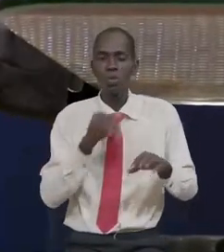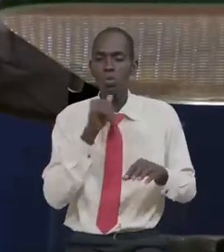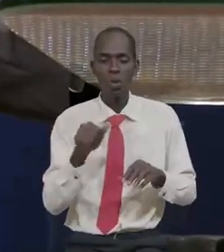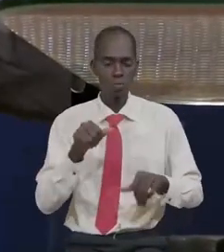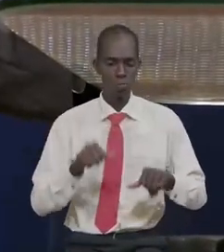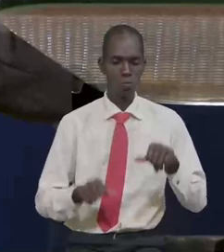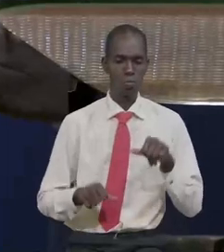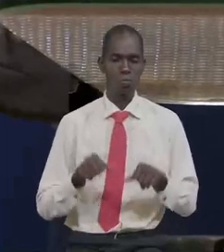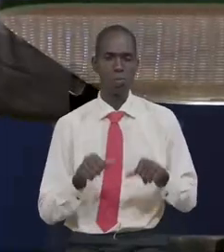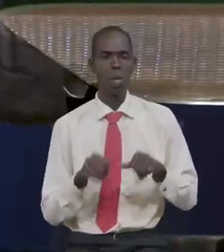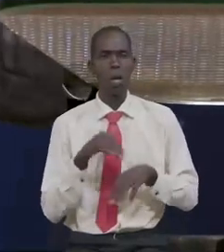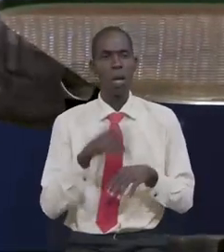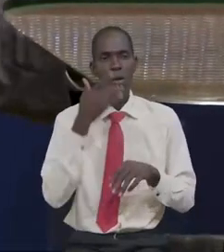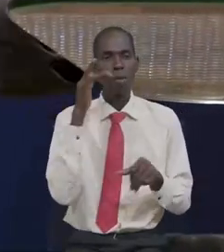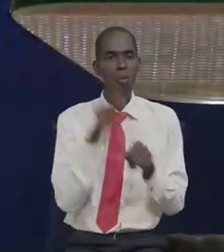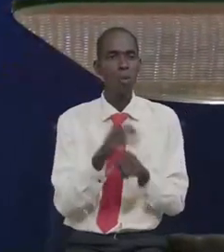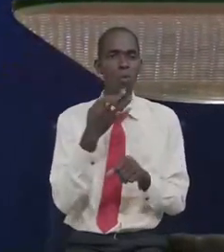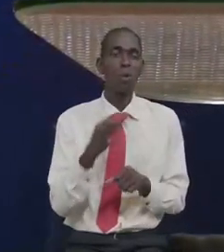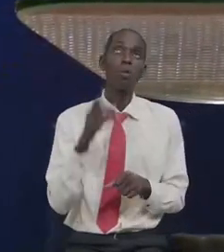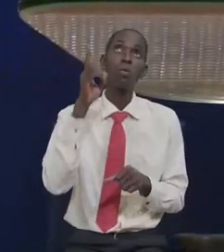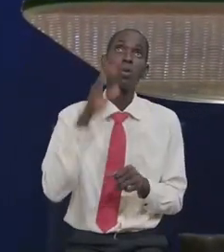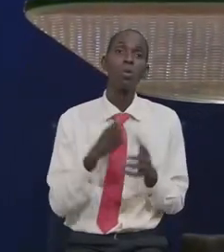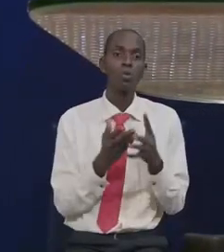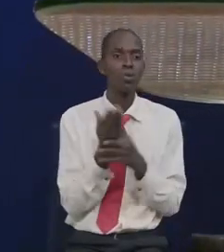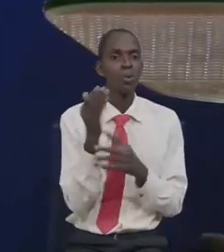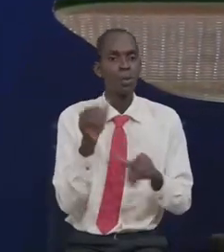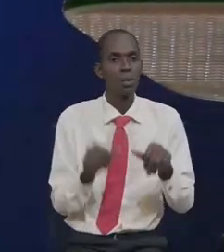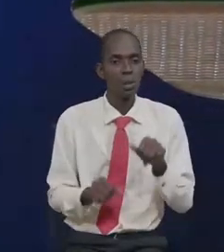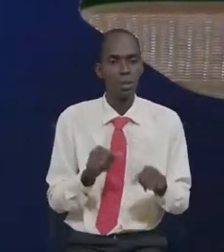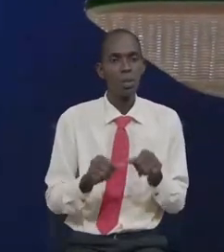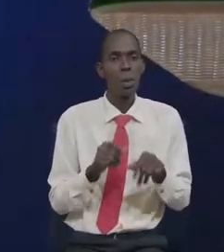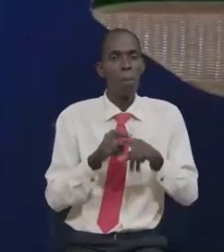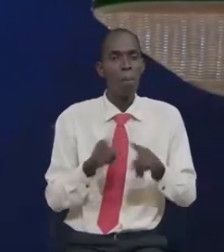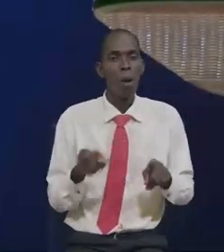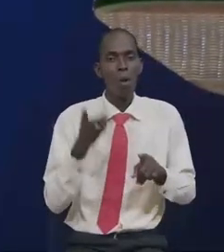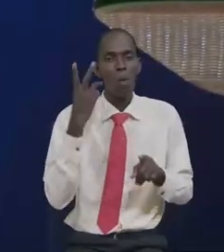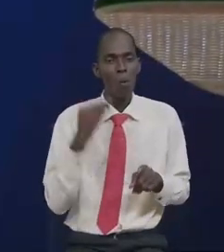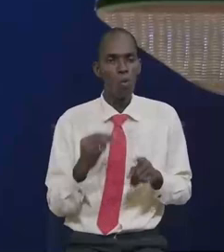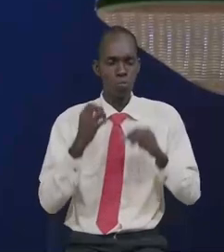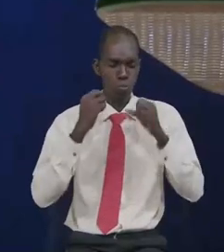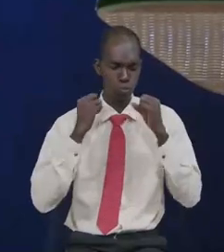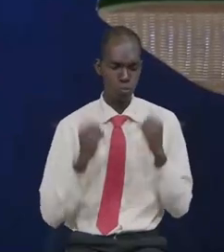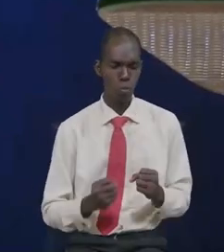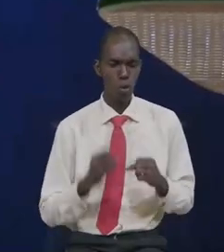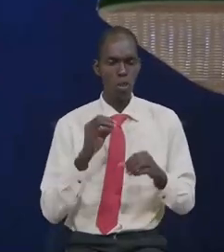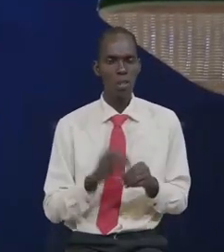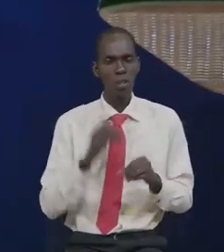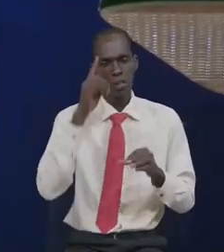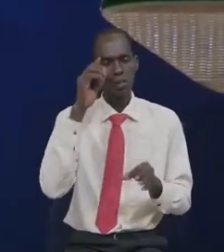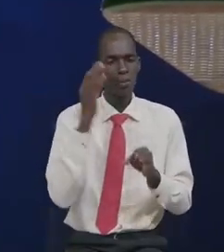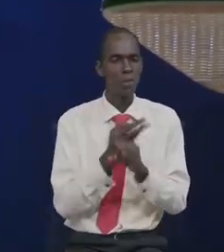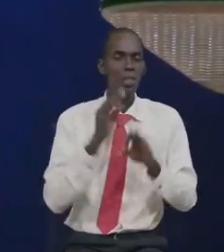Vous ne devez pas douter par incrédulité au sujet de la promesse de Dieu, mais il fut fortifié par la foi,